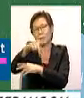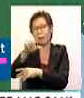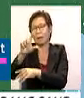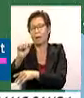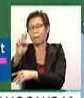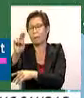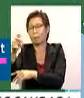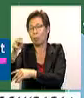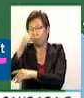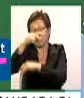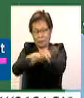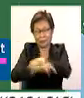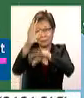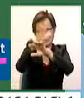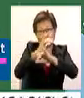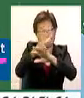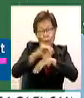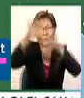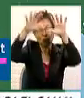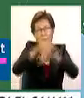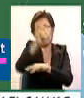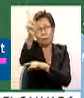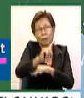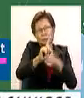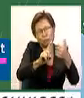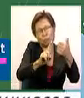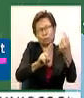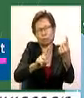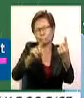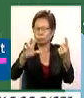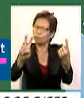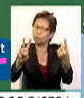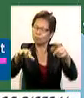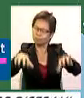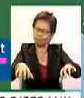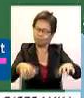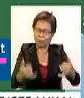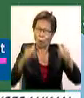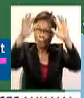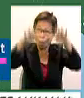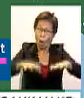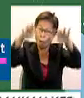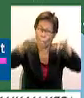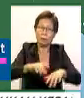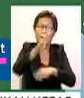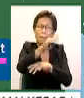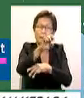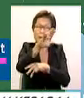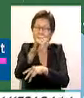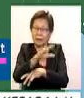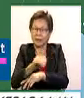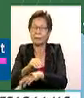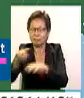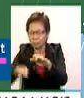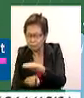Labuan. Namun bagi negeri Sarawak pula, hujan berseteribut petir di satu dua tempat kini sedang berlaku dan lebih tertumpu di bahagian Miri, begitu juga di